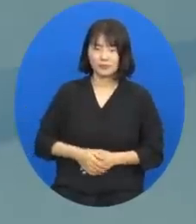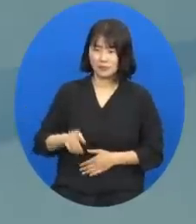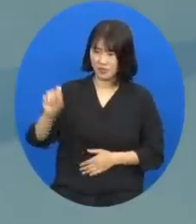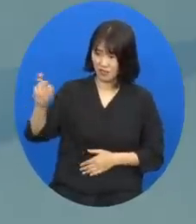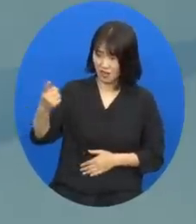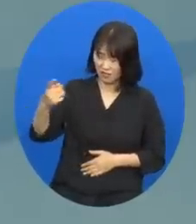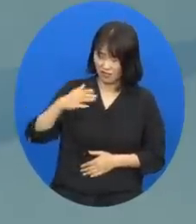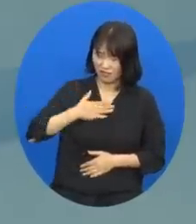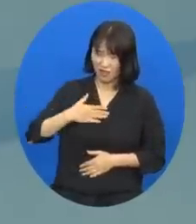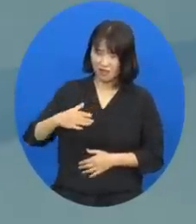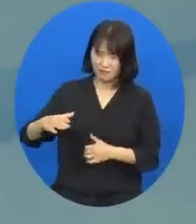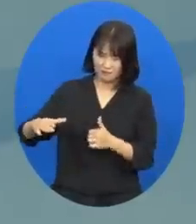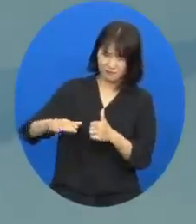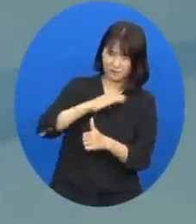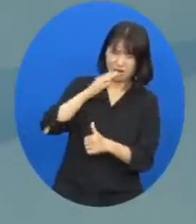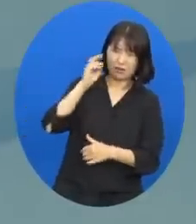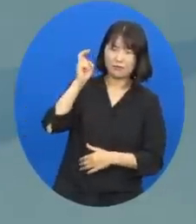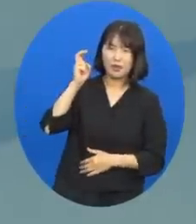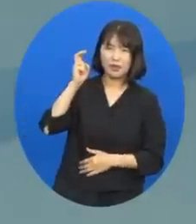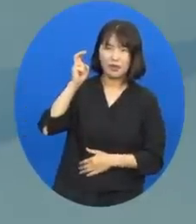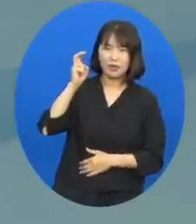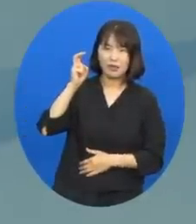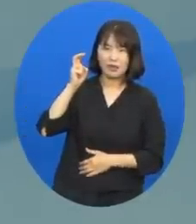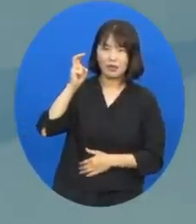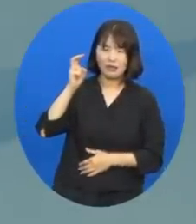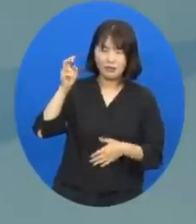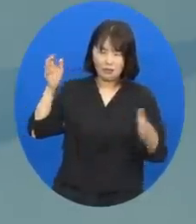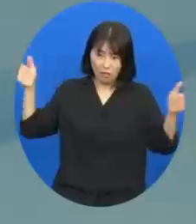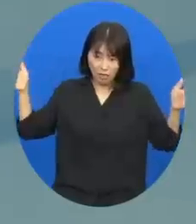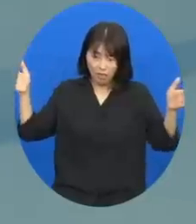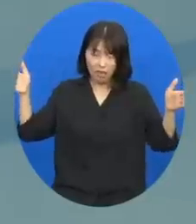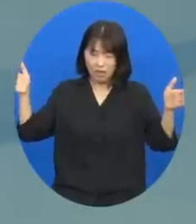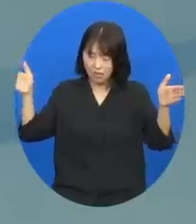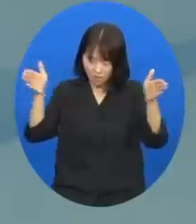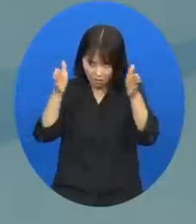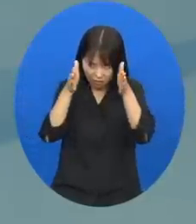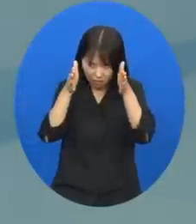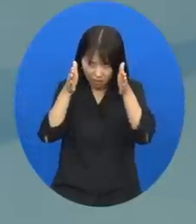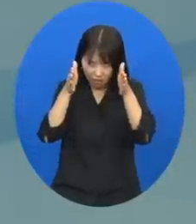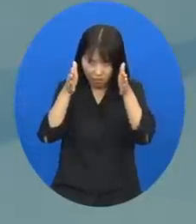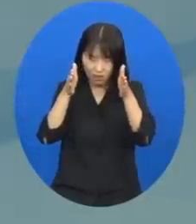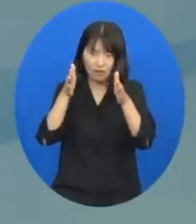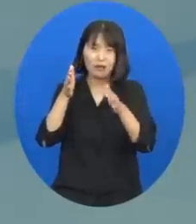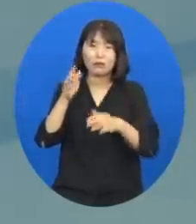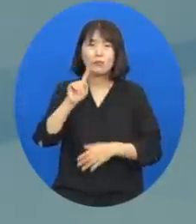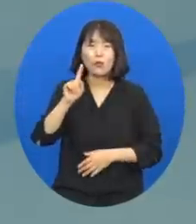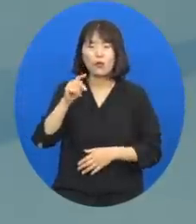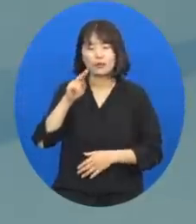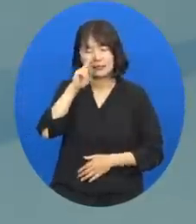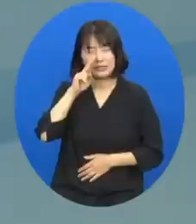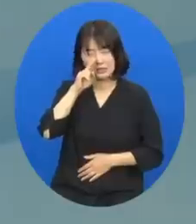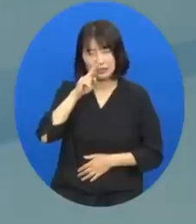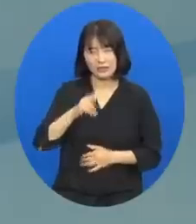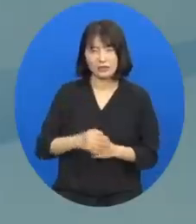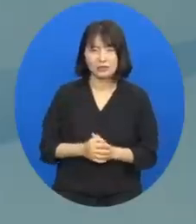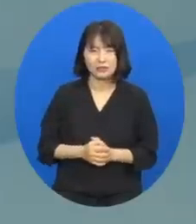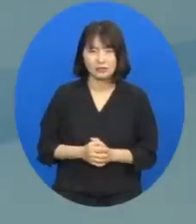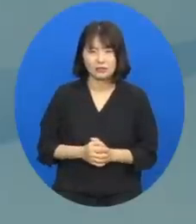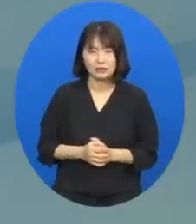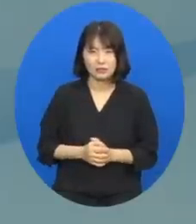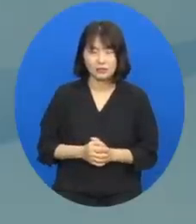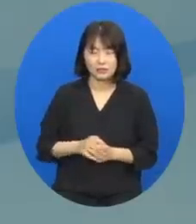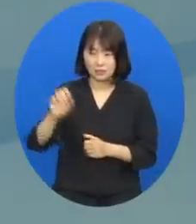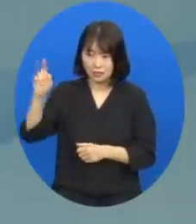쫓아 나겠구나 이런식으로 시야를 좋게 많이 계시기에 시기 그래서 그 사람과 나의 젋은